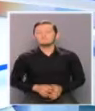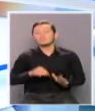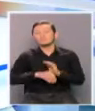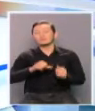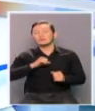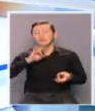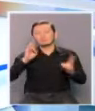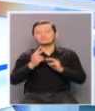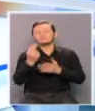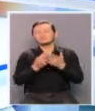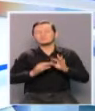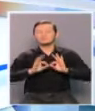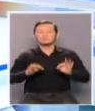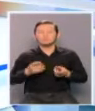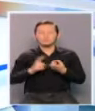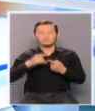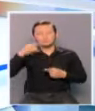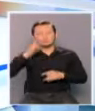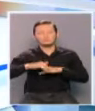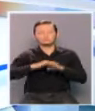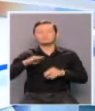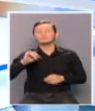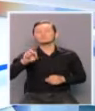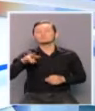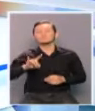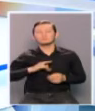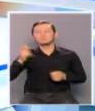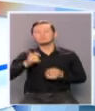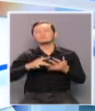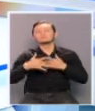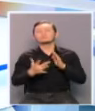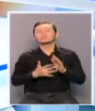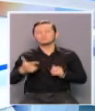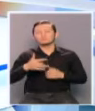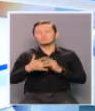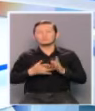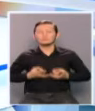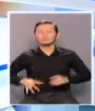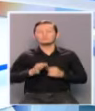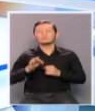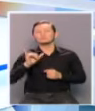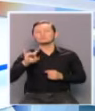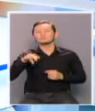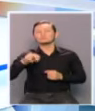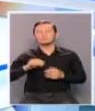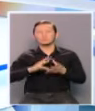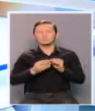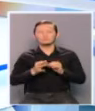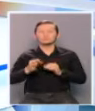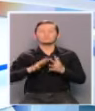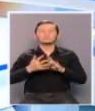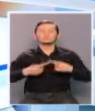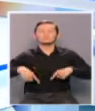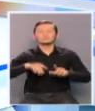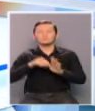Известный мастер кисти, член Союза художников Казахстана Табылды Мукатов, приехал на родную землю. Он родился в селе Орпа Камыскалинского сельского